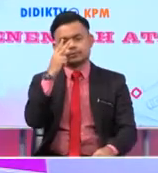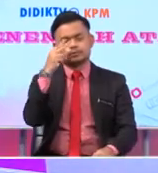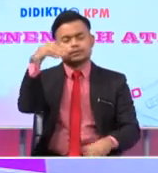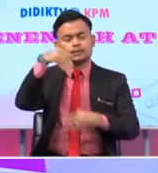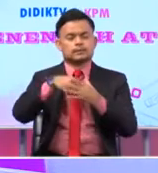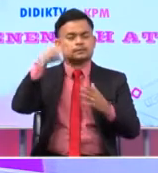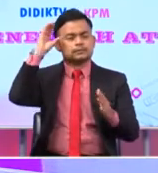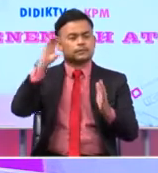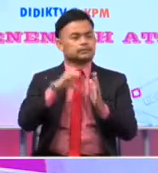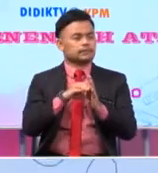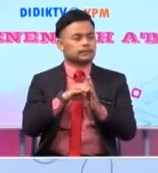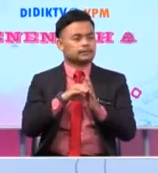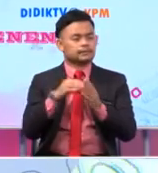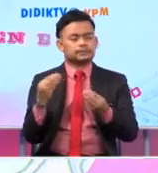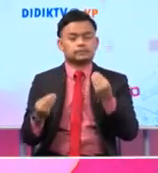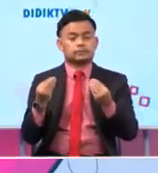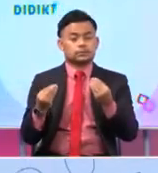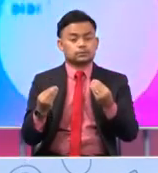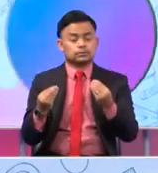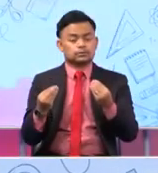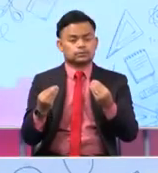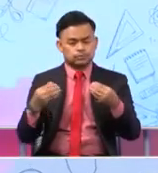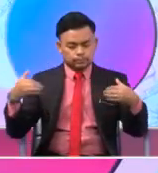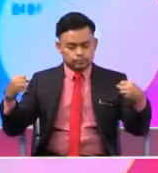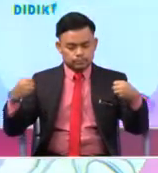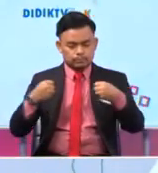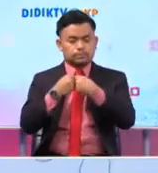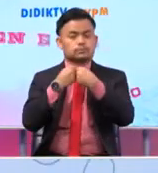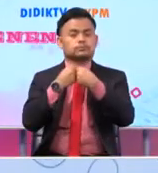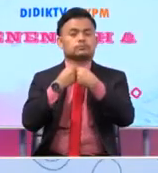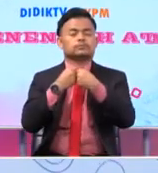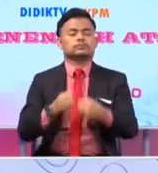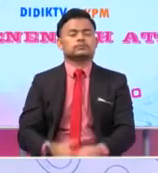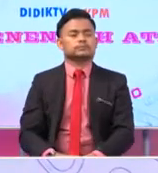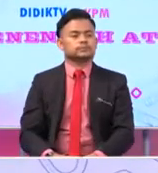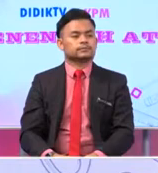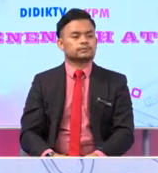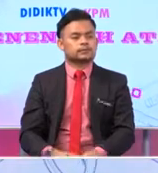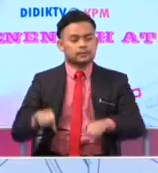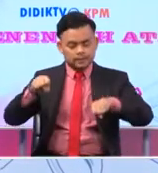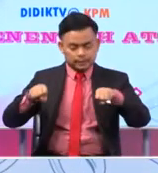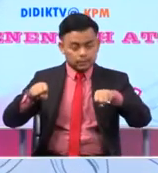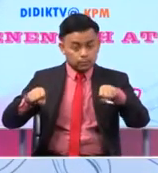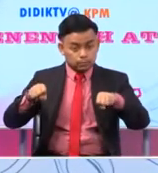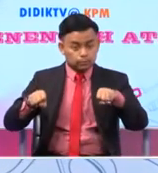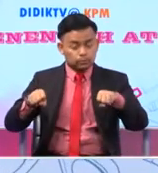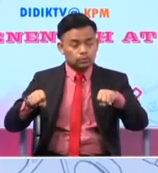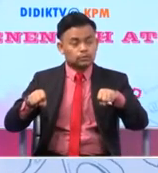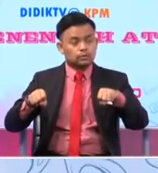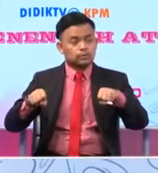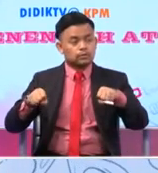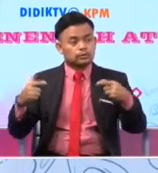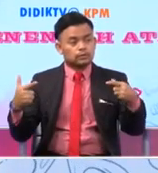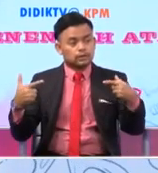macam ada berlaku sedikit kemalangan nasib Uh rasanya yang bawa motor unit Erlangga create